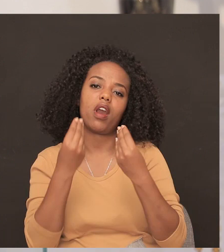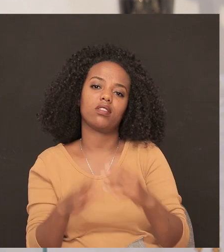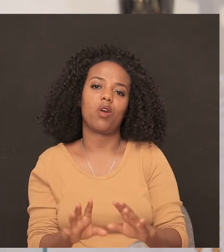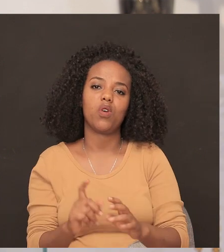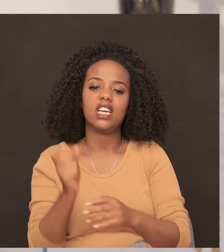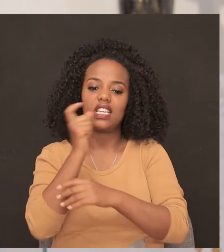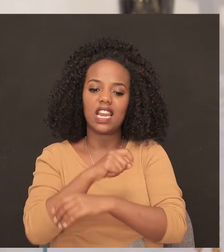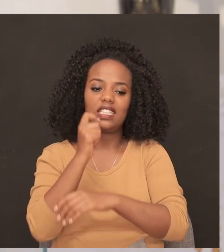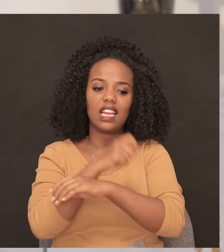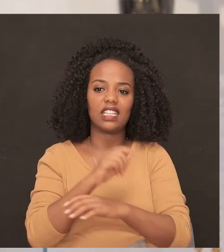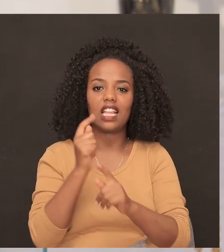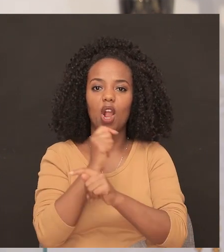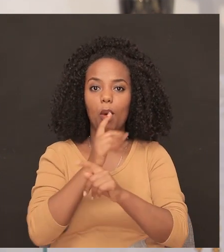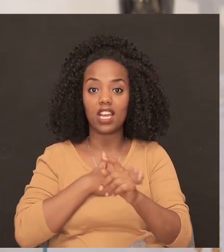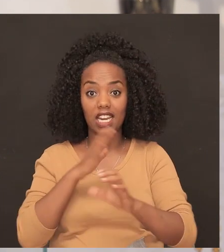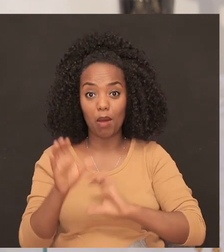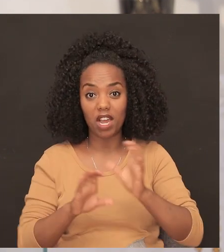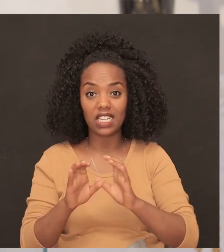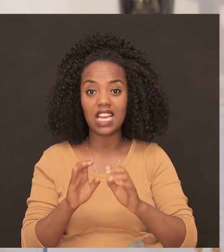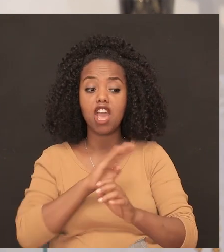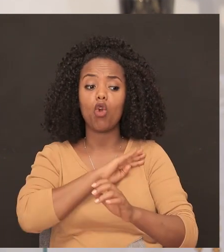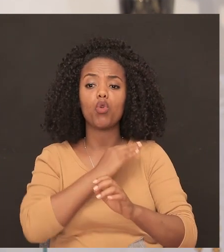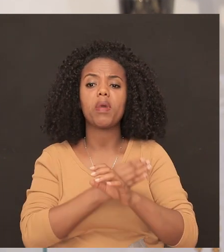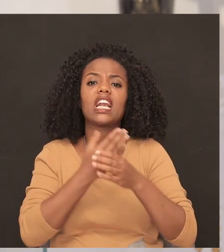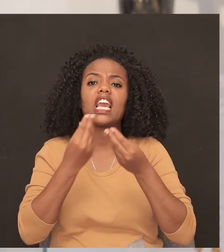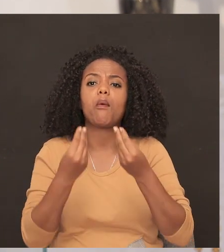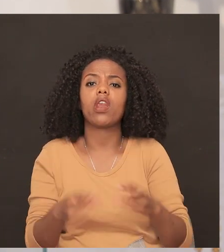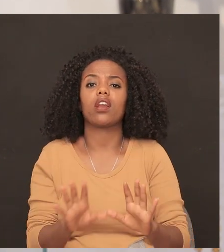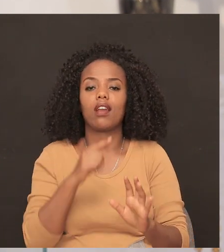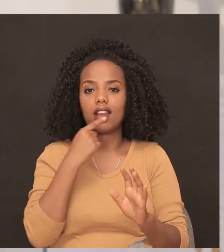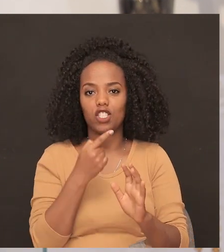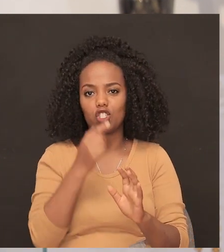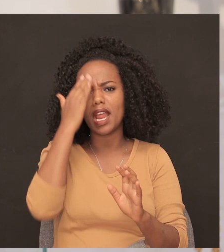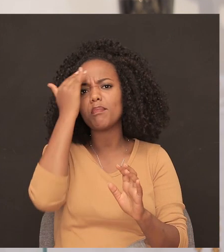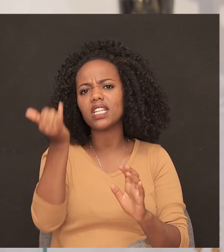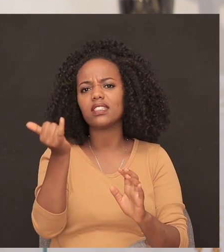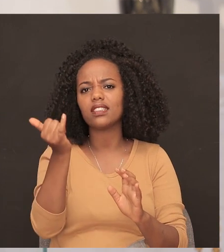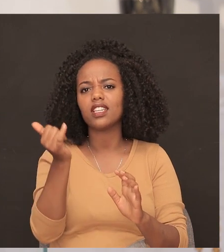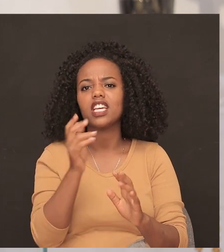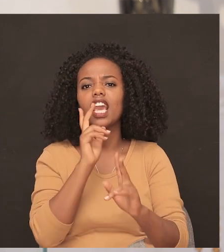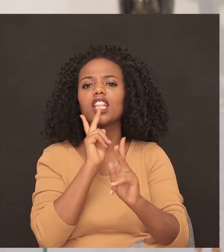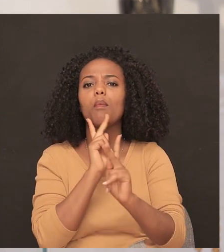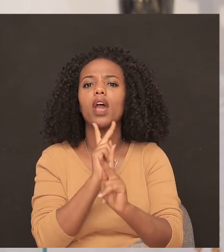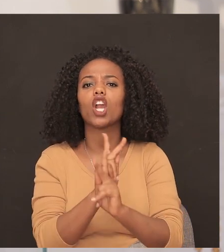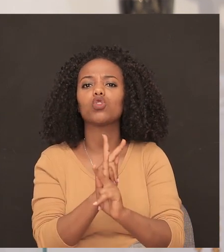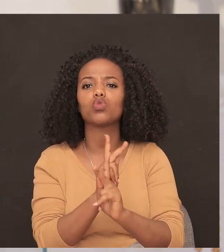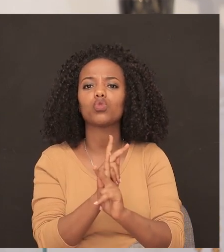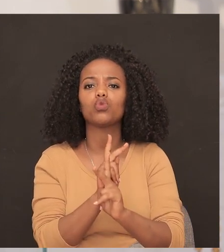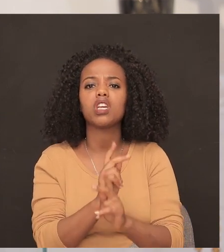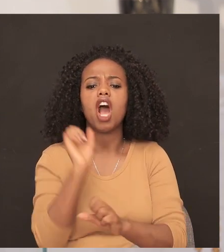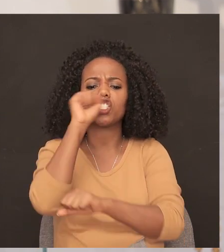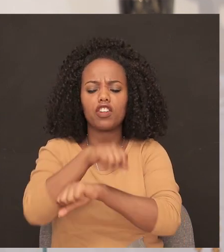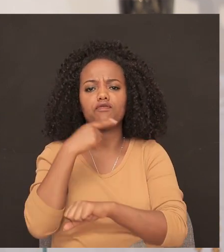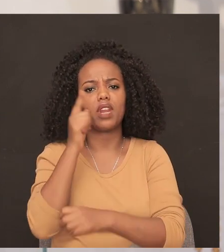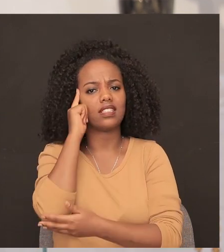የለት የለት ተግባሬን ለማድረግ ጉልበት ከዳኛለች። ለምንድነው? የጠበቀችው ነገር ስለነበር ማለት